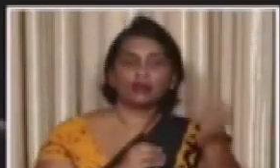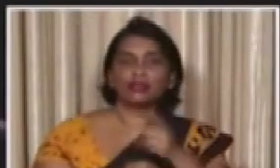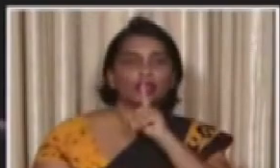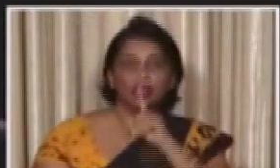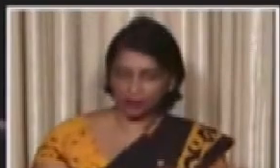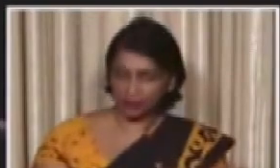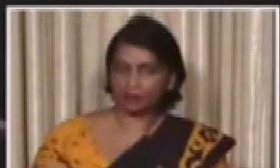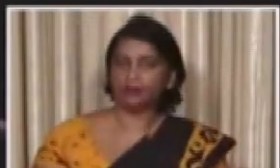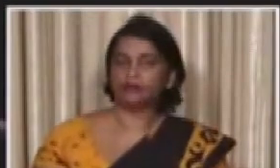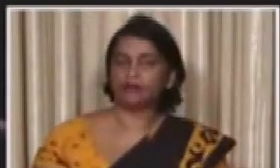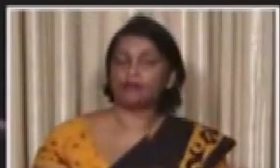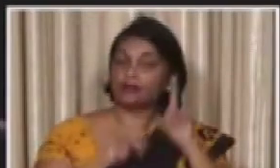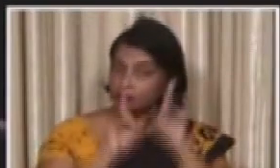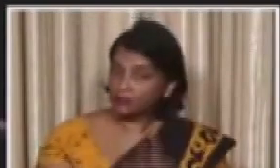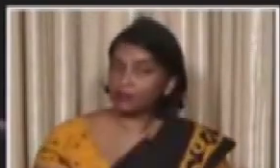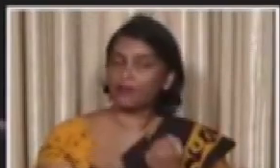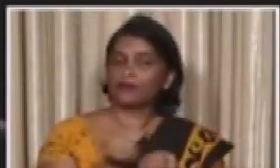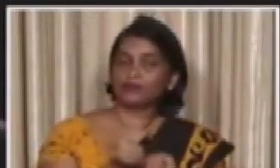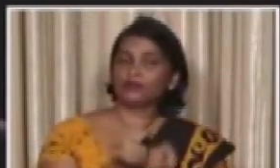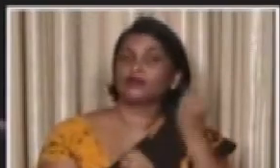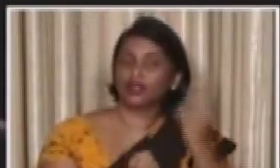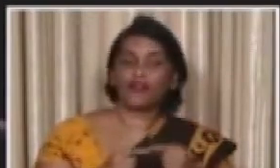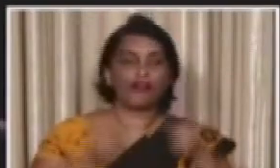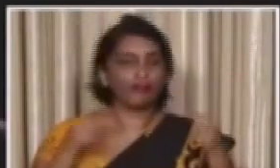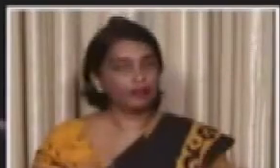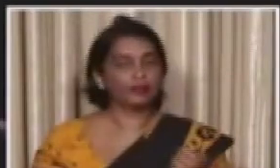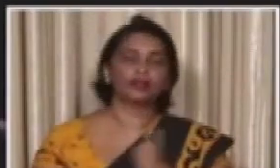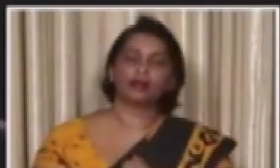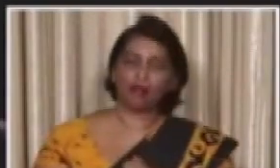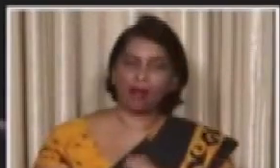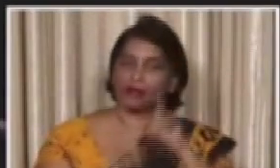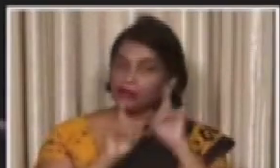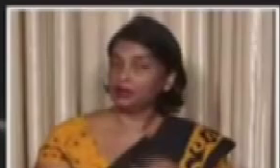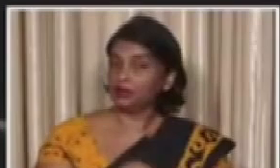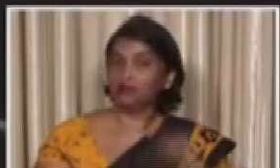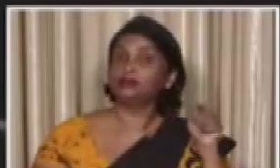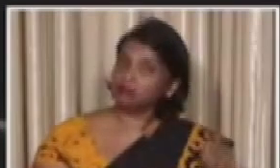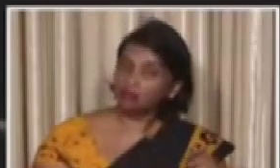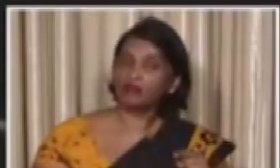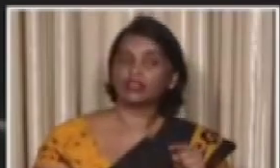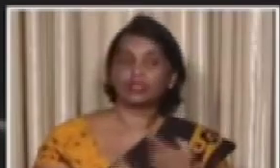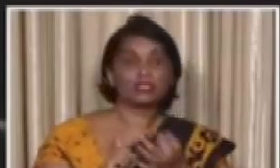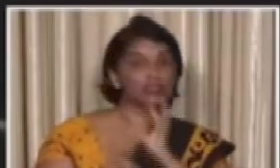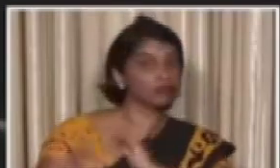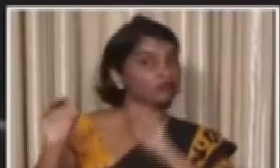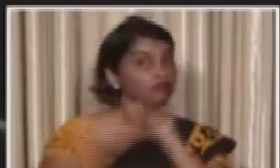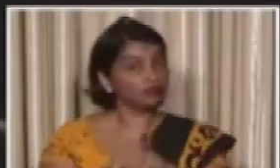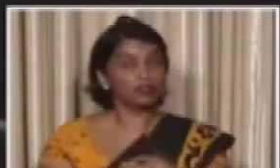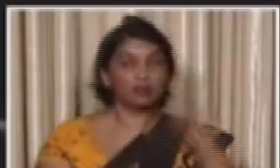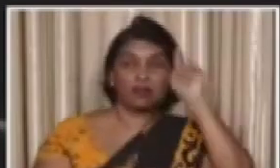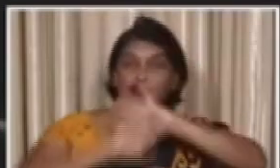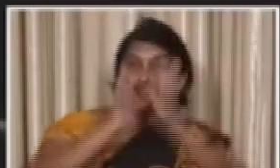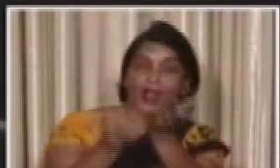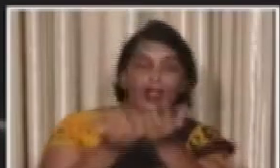කළා. ඊට සහයෝගය දෙන්න විපක්ෂයත් කැමති වුණා. එහෙම නැතුව ඔහුත් එදා ජනාධිපති මස් රාත්තරම